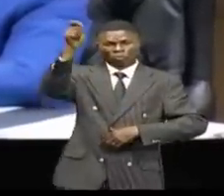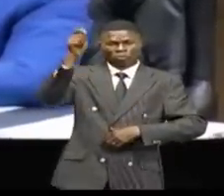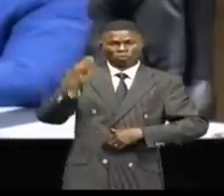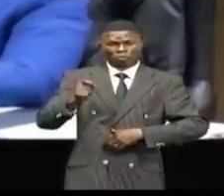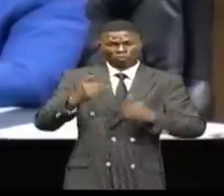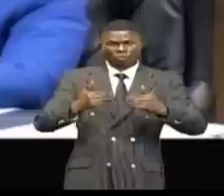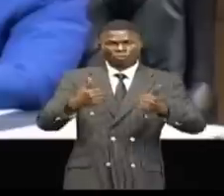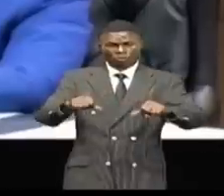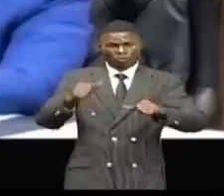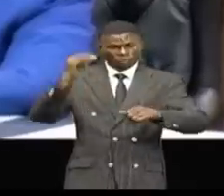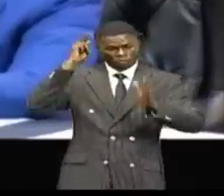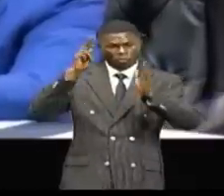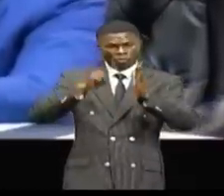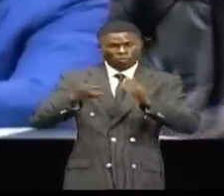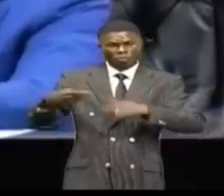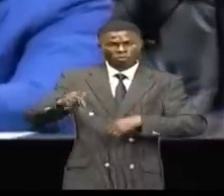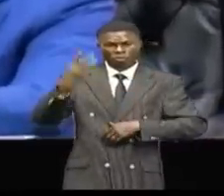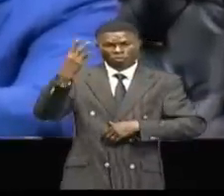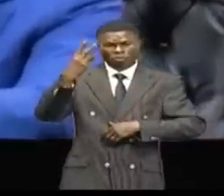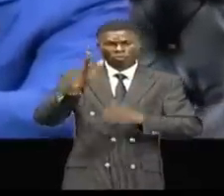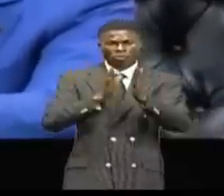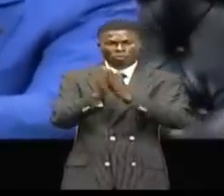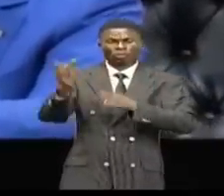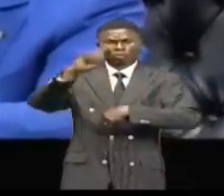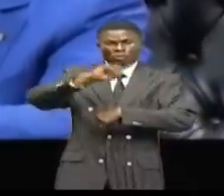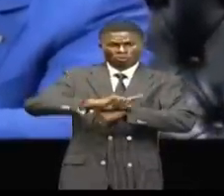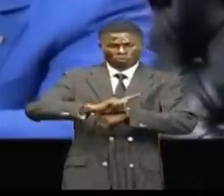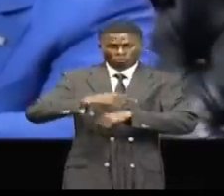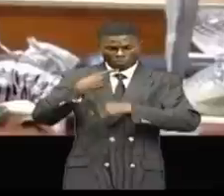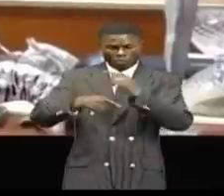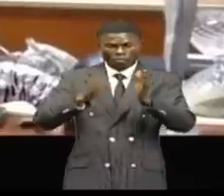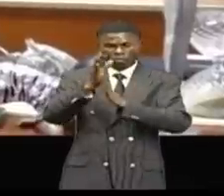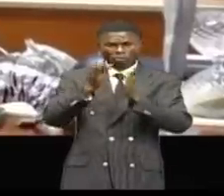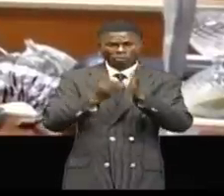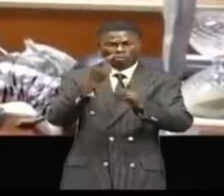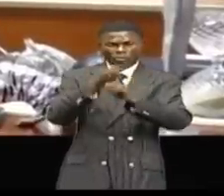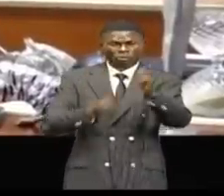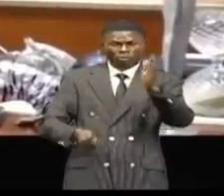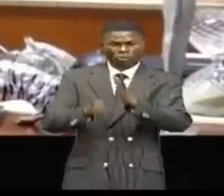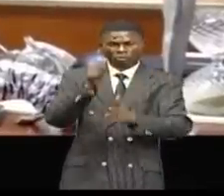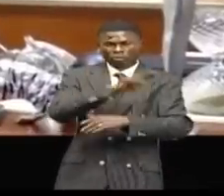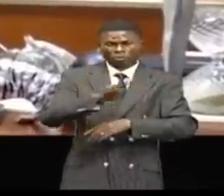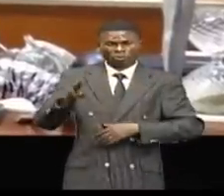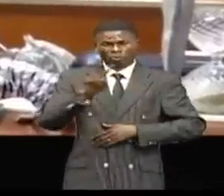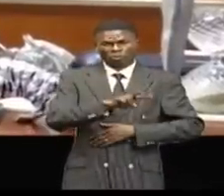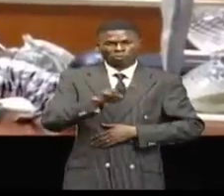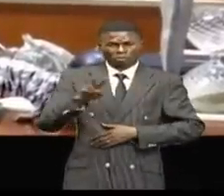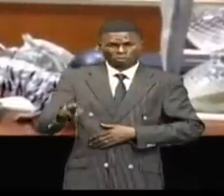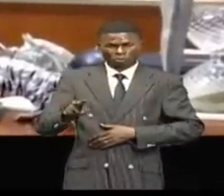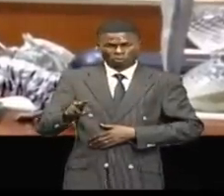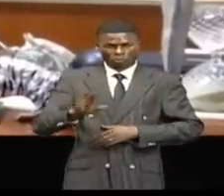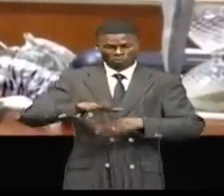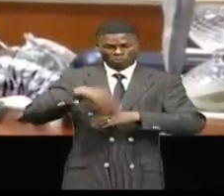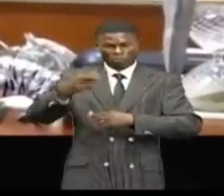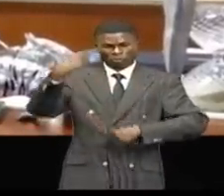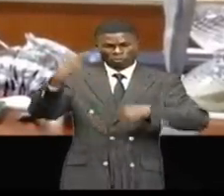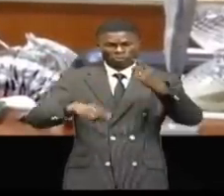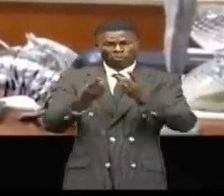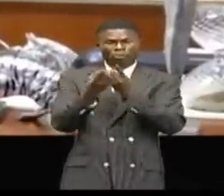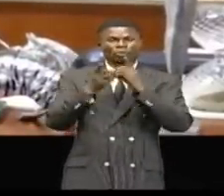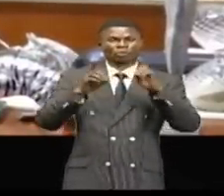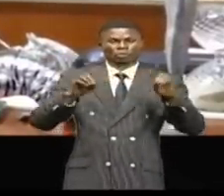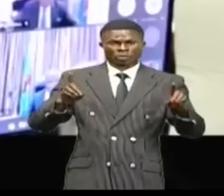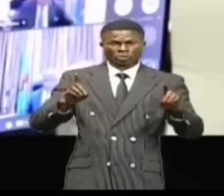et du Nord-Kivu pour une période de 15 jours prenant cours le 17 novembre 2022. Après débat et